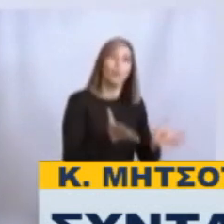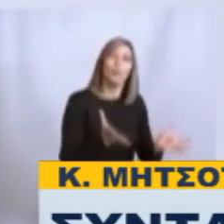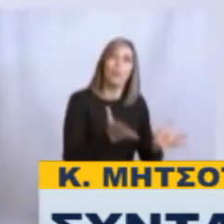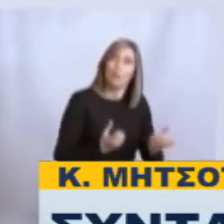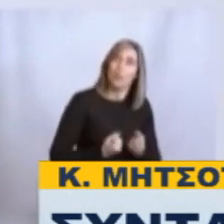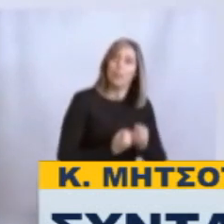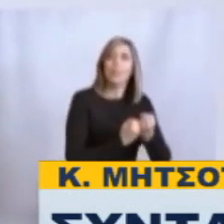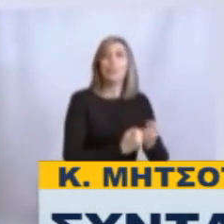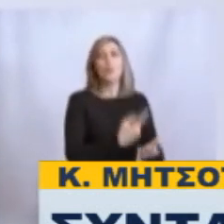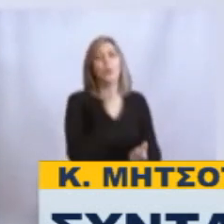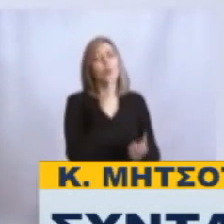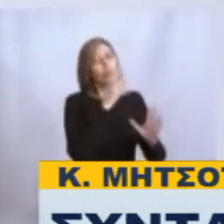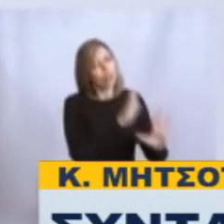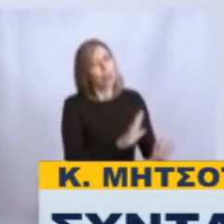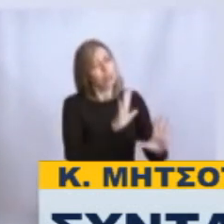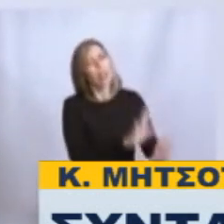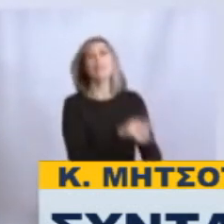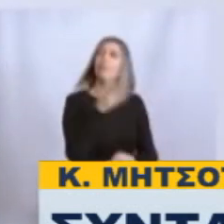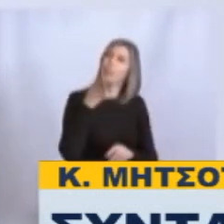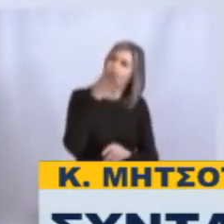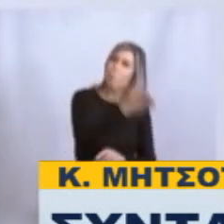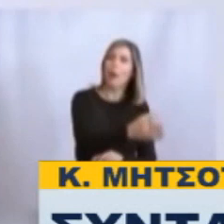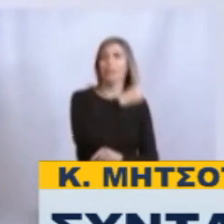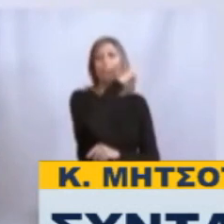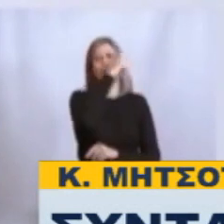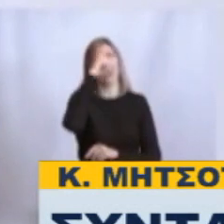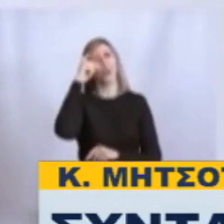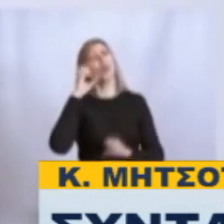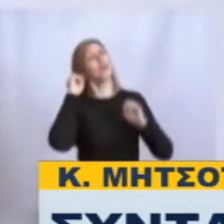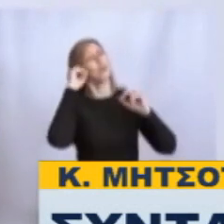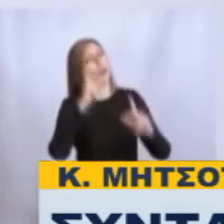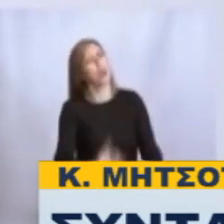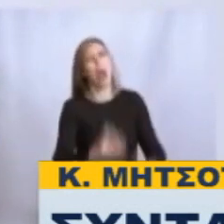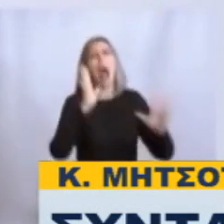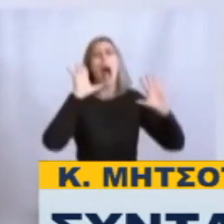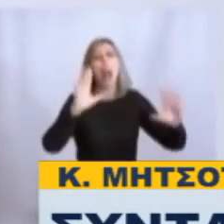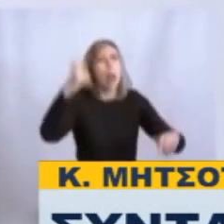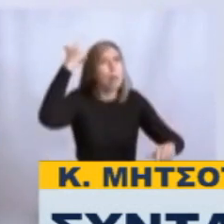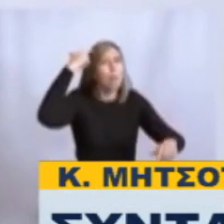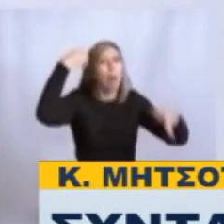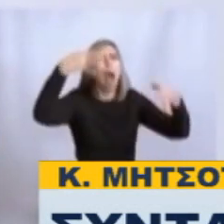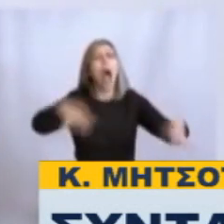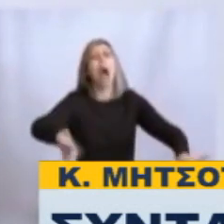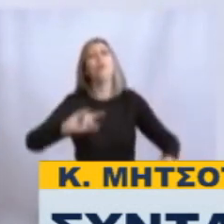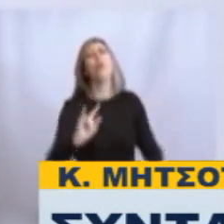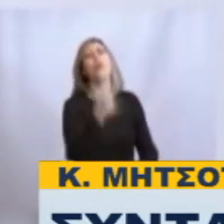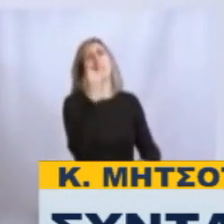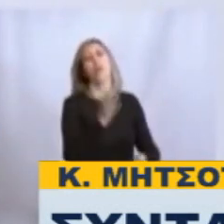περιπτώσει, από τις δυσκολίες που θα πας εκεί και θα βρεις, δεν κινδυνεύεις να σου πέσουν και τα μαλλιά, οπότε